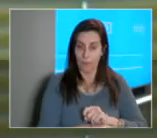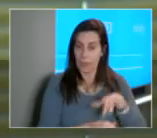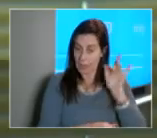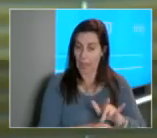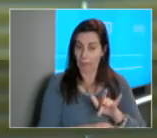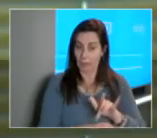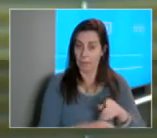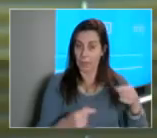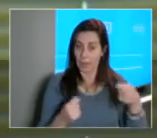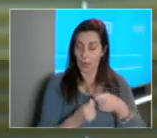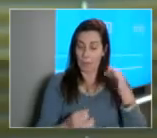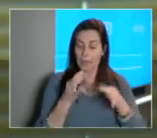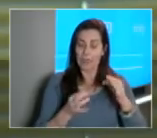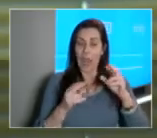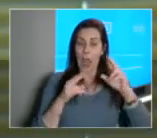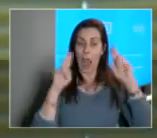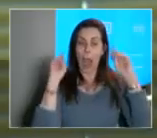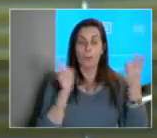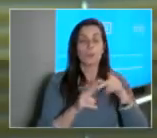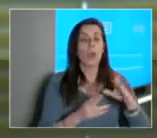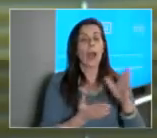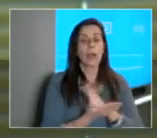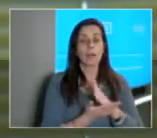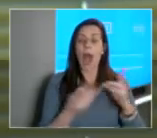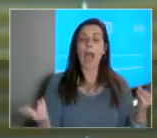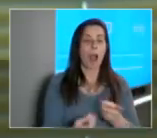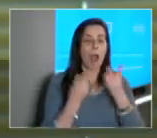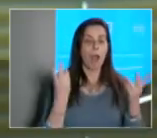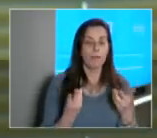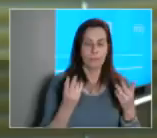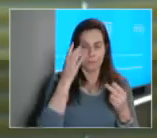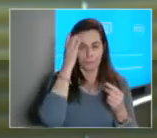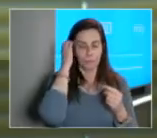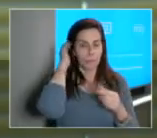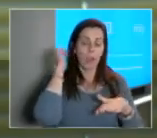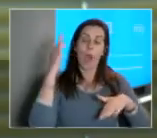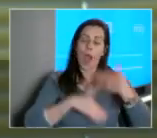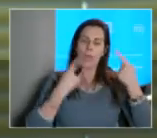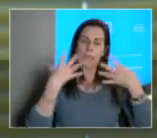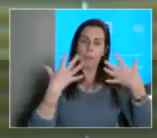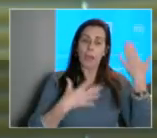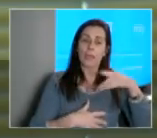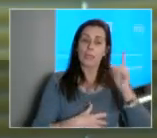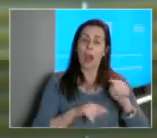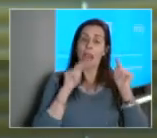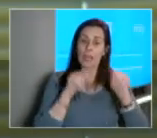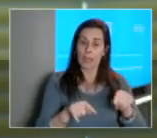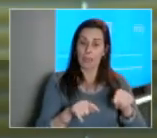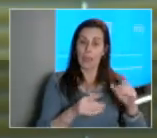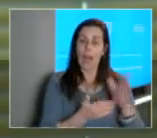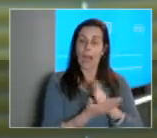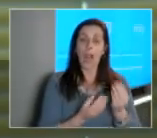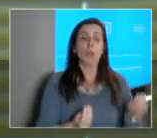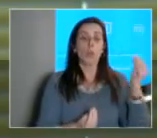נגדנו בבית הדין הבינלאומי, אבל זו הייתה החלטה קלה. כעבור 10 ימים הייתה צריכה להגיע